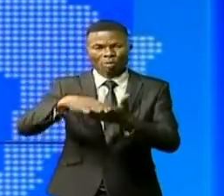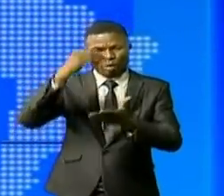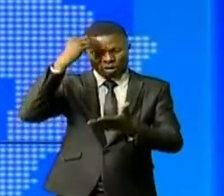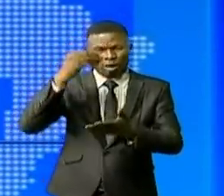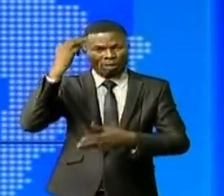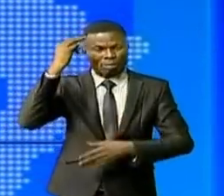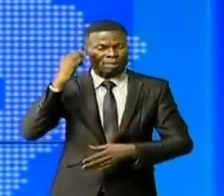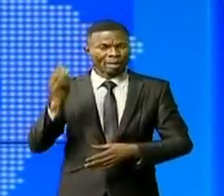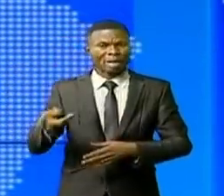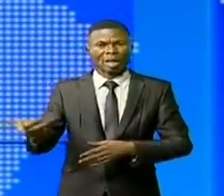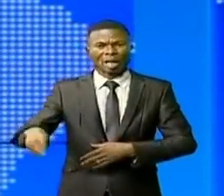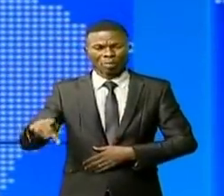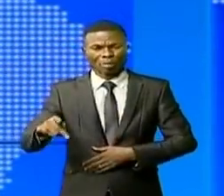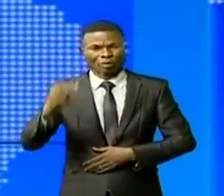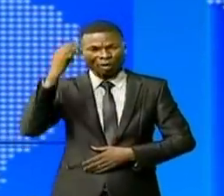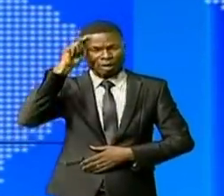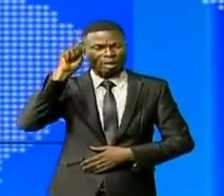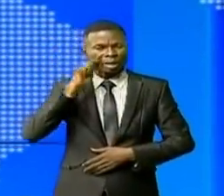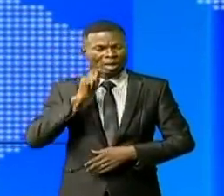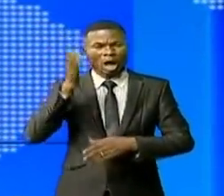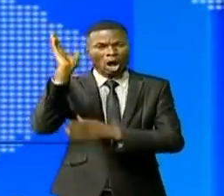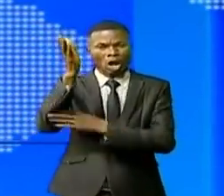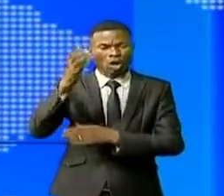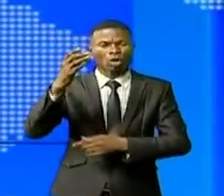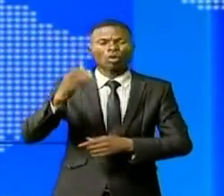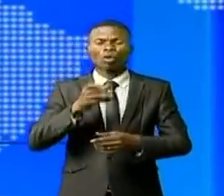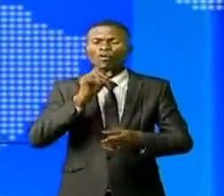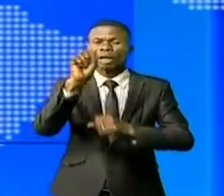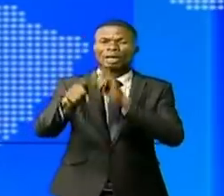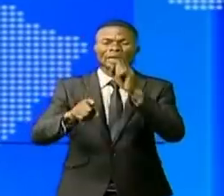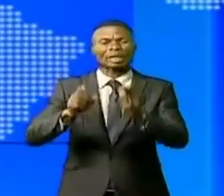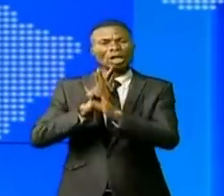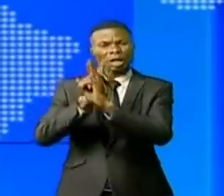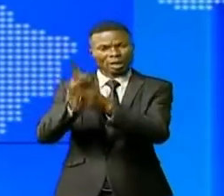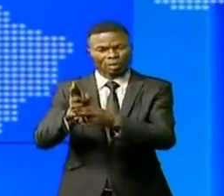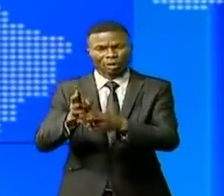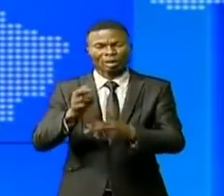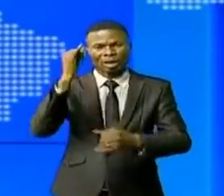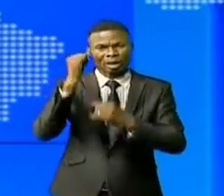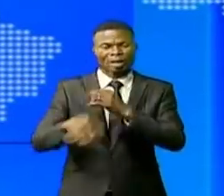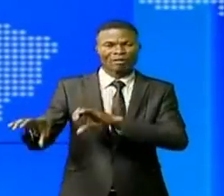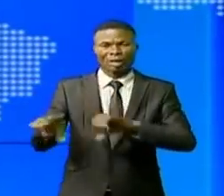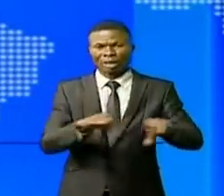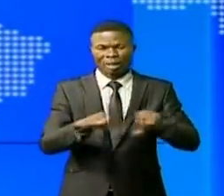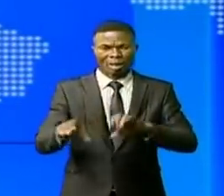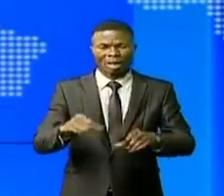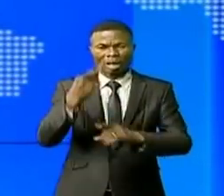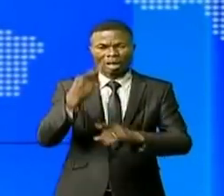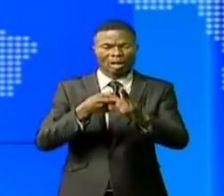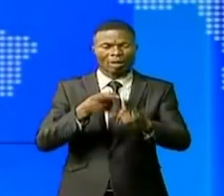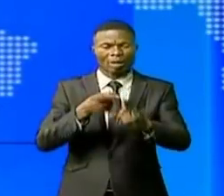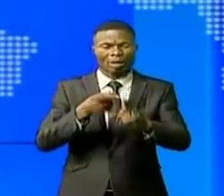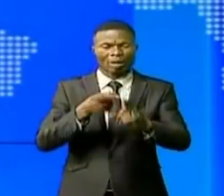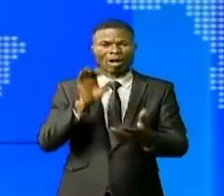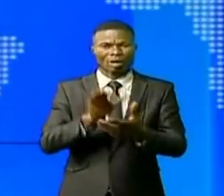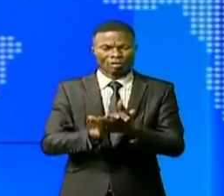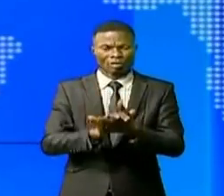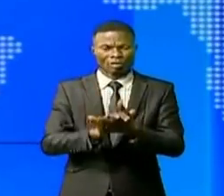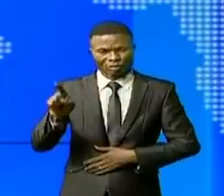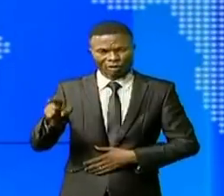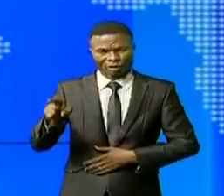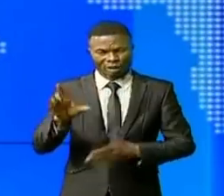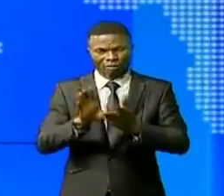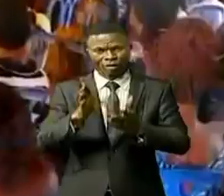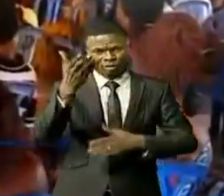ministre provinciale du genre au cours d'une conférence débat à l'occasion de fin des activités du mois de la femme dans cette